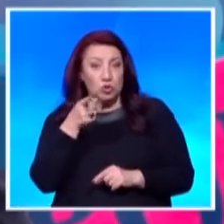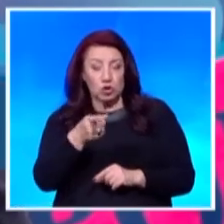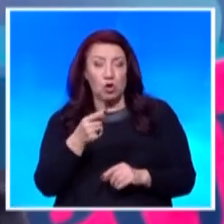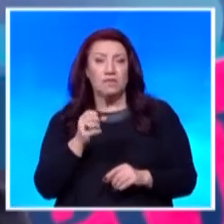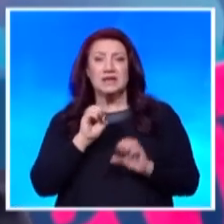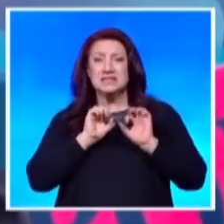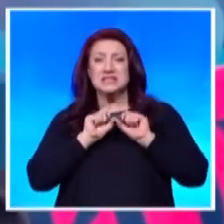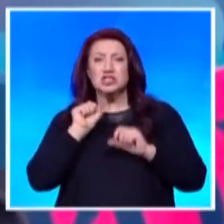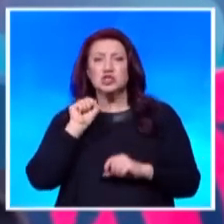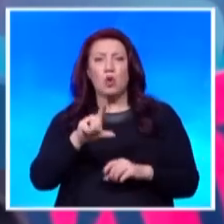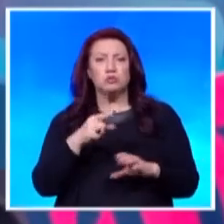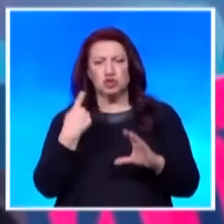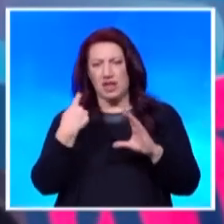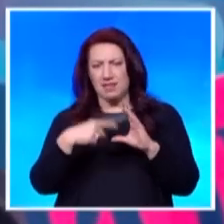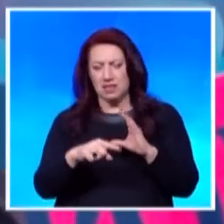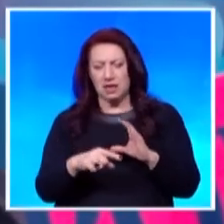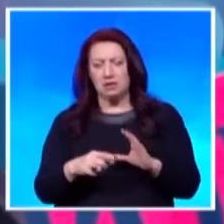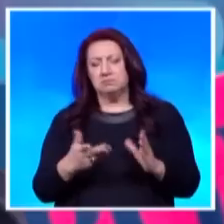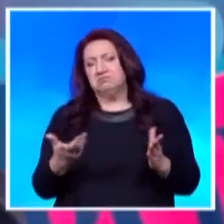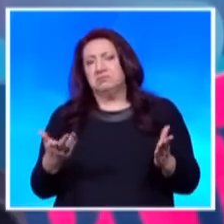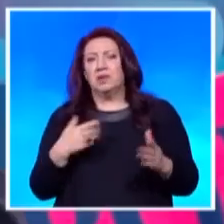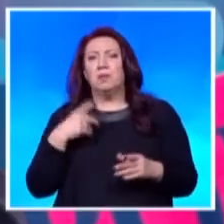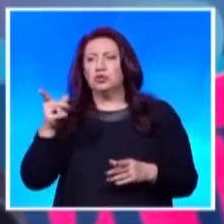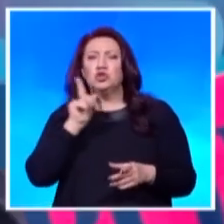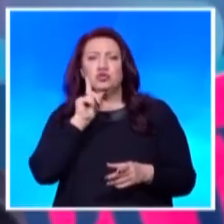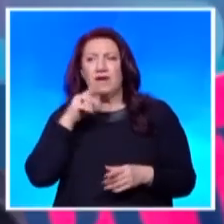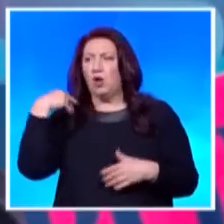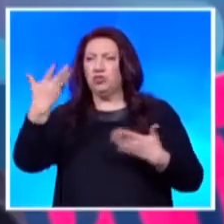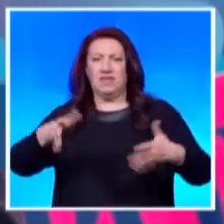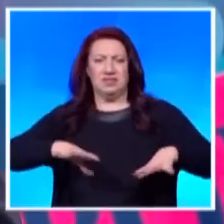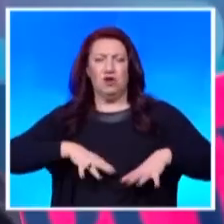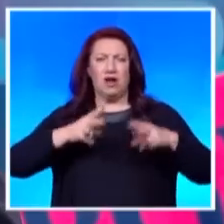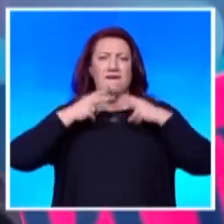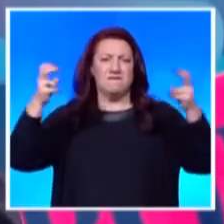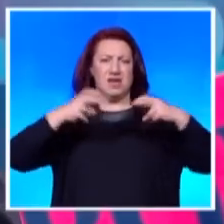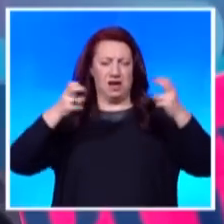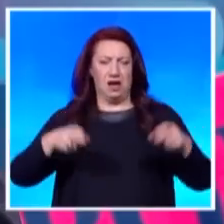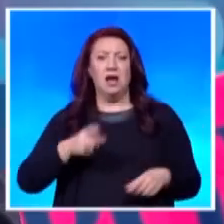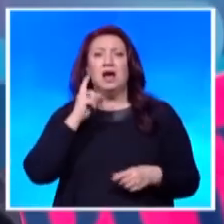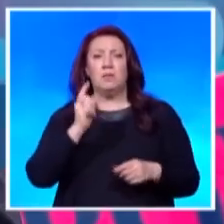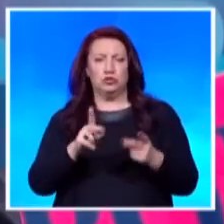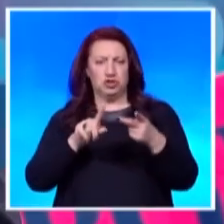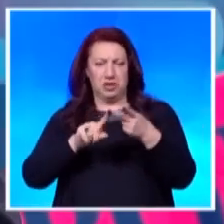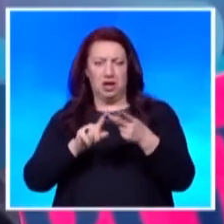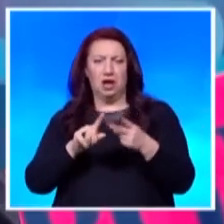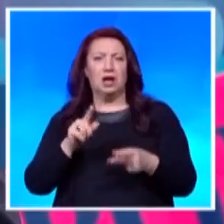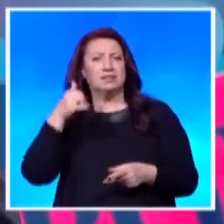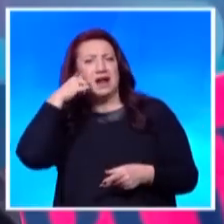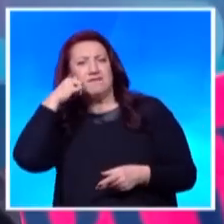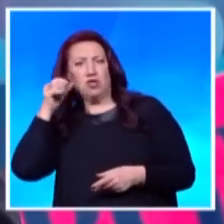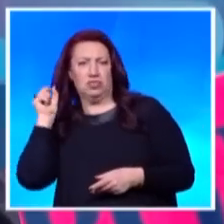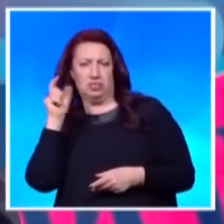може да бъде доставено с викащ човек в училищния двор, с обаждане по телефона, могат да го изпратят по класическия вариант с 20